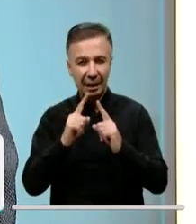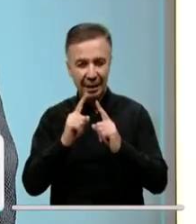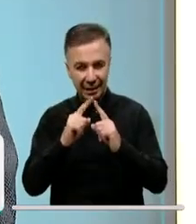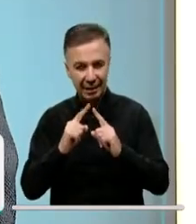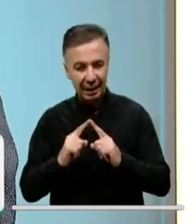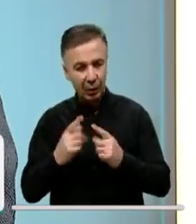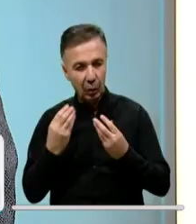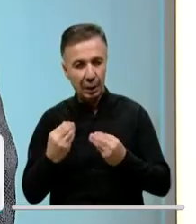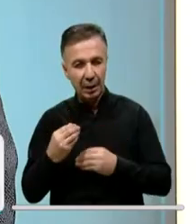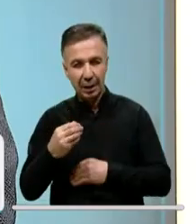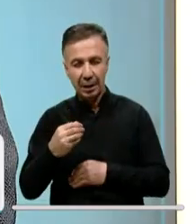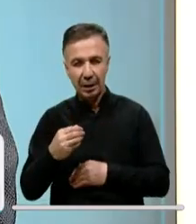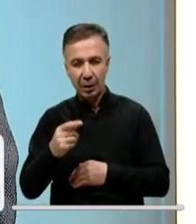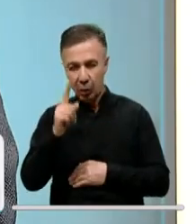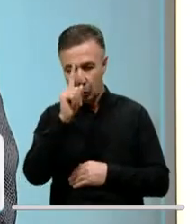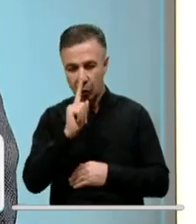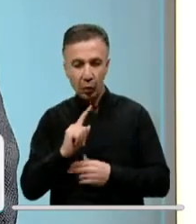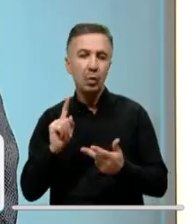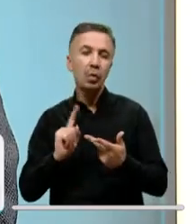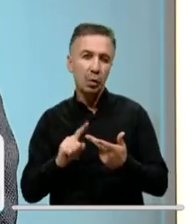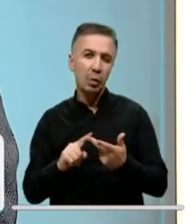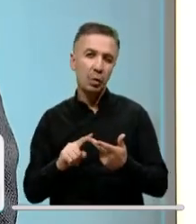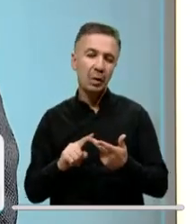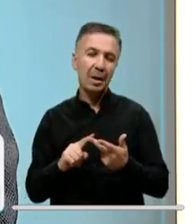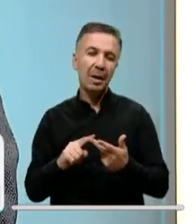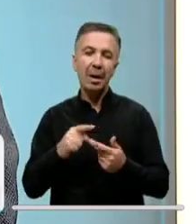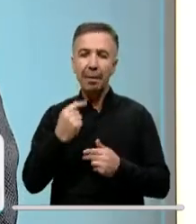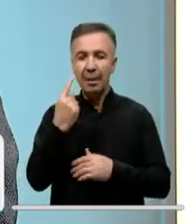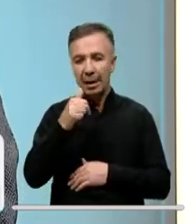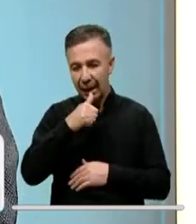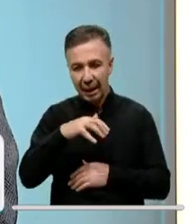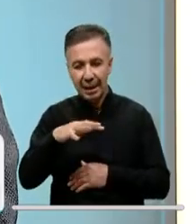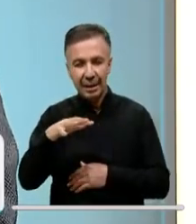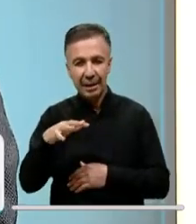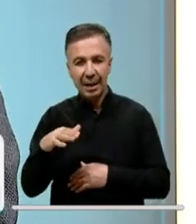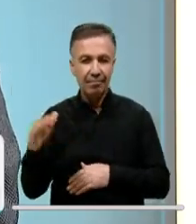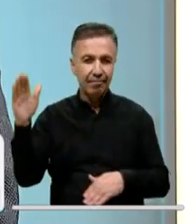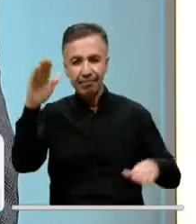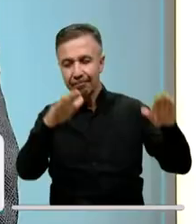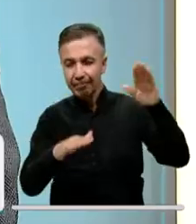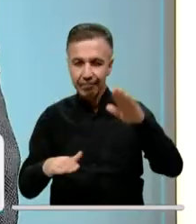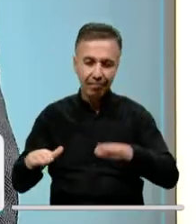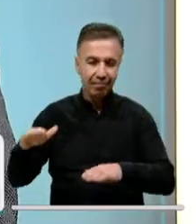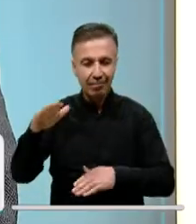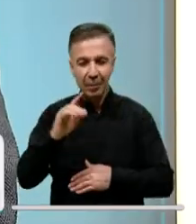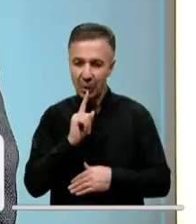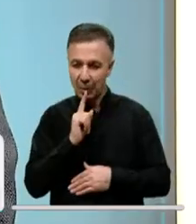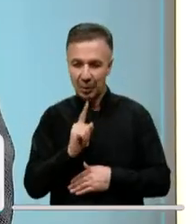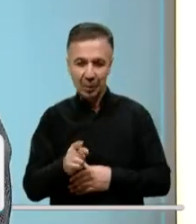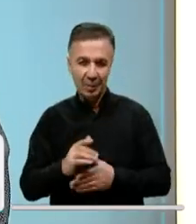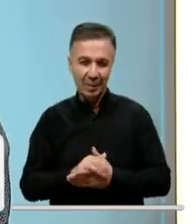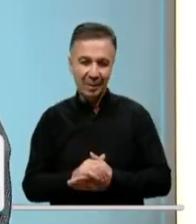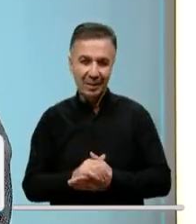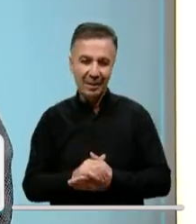100. Üçüncüsü hani bir denizde, gölde, nehirde yüzmekten emir 100.